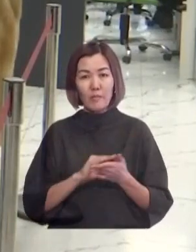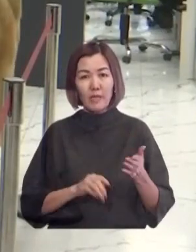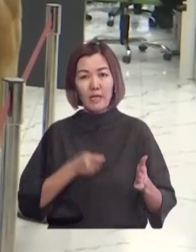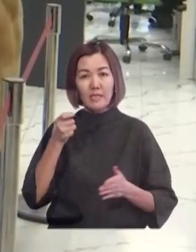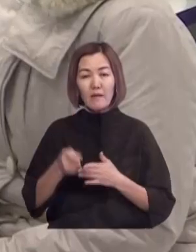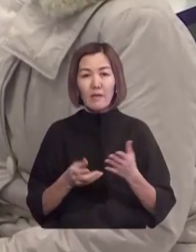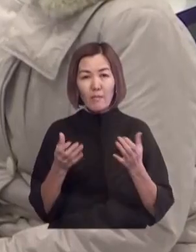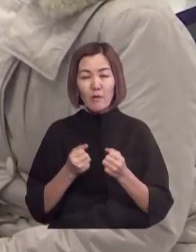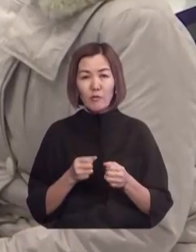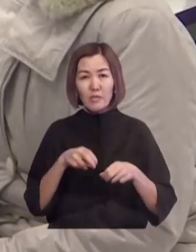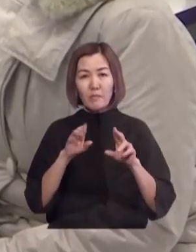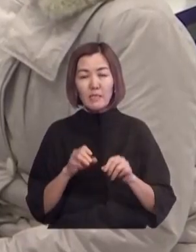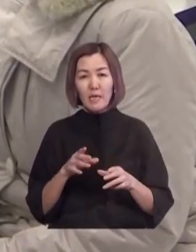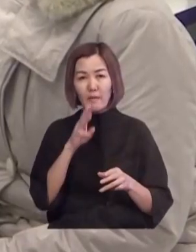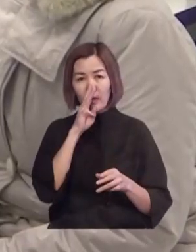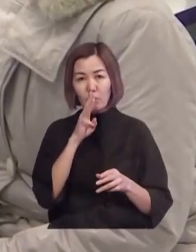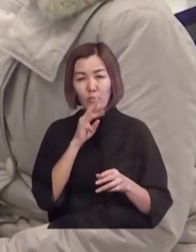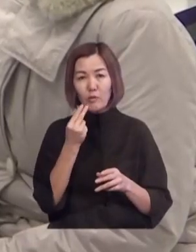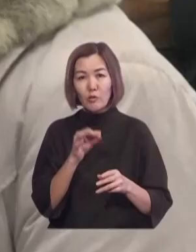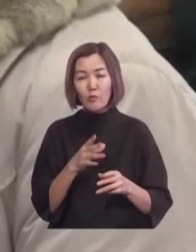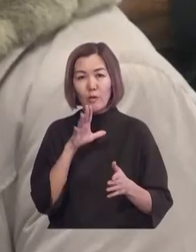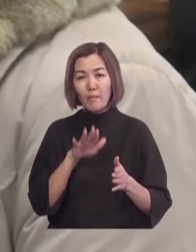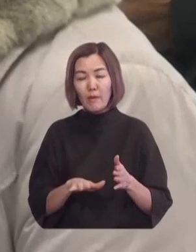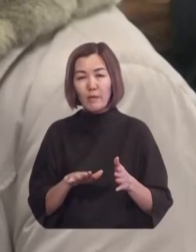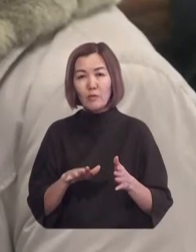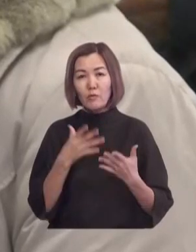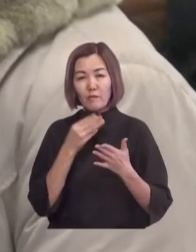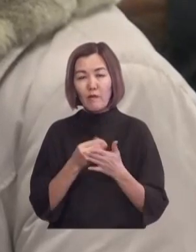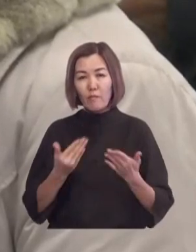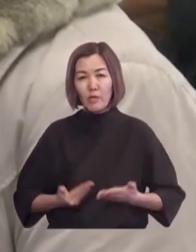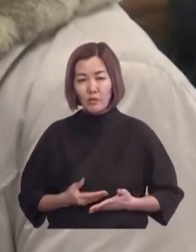заявление на получение специального пособия в ЦОН по месту своего проживания.